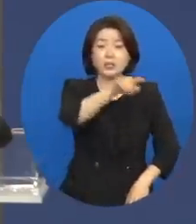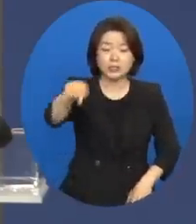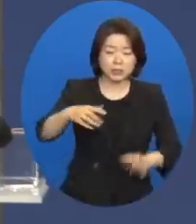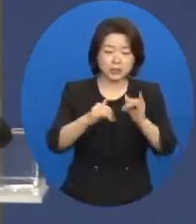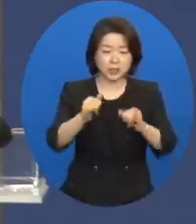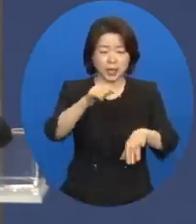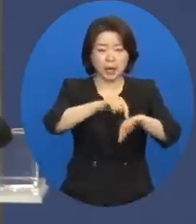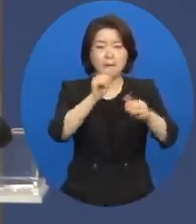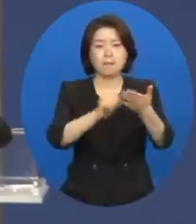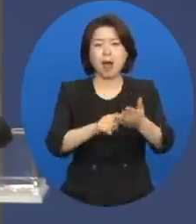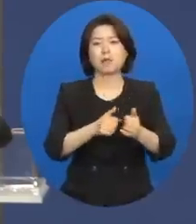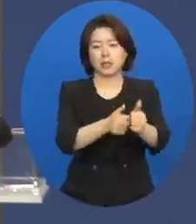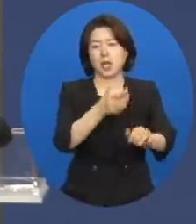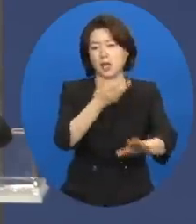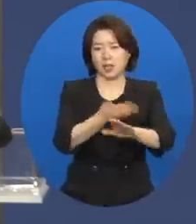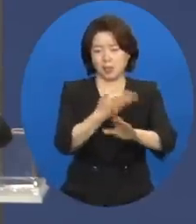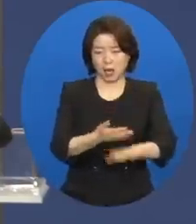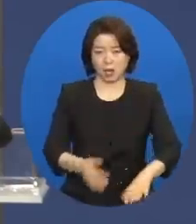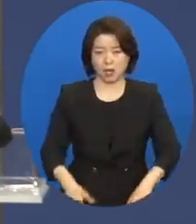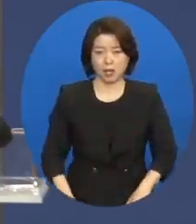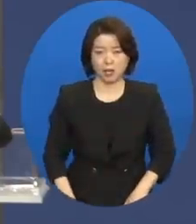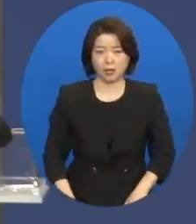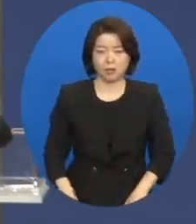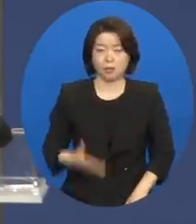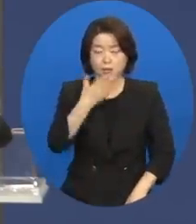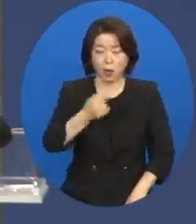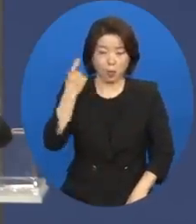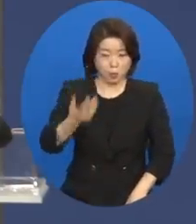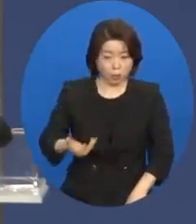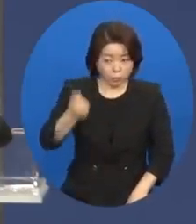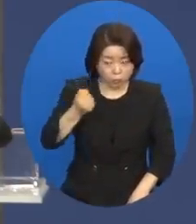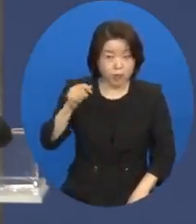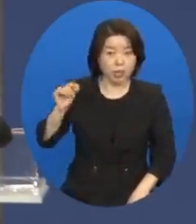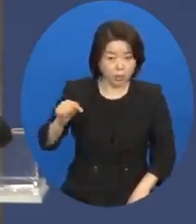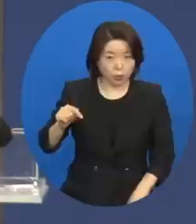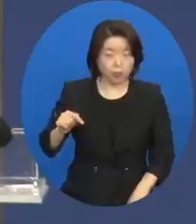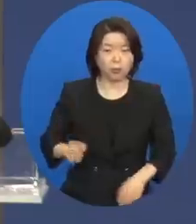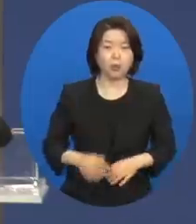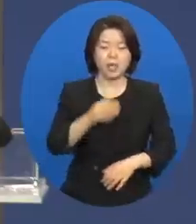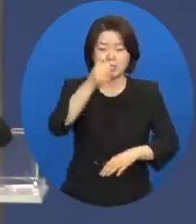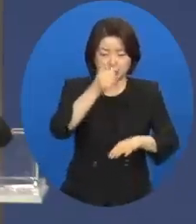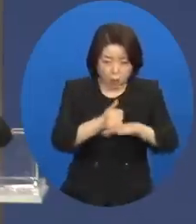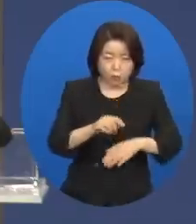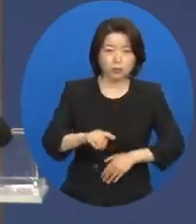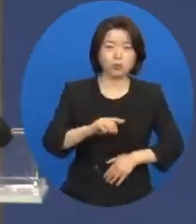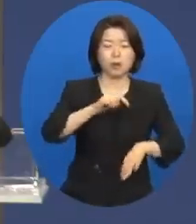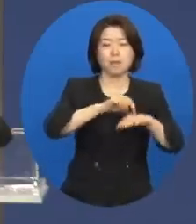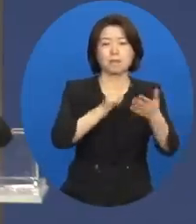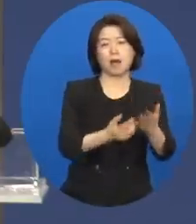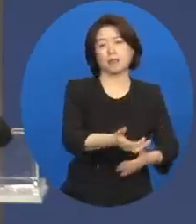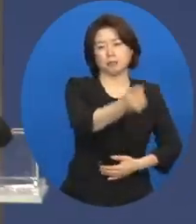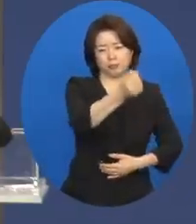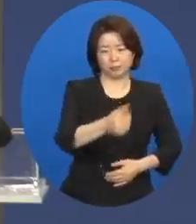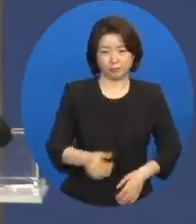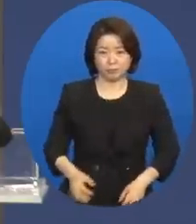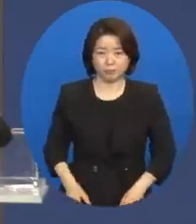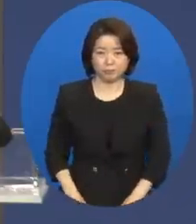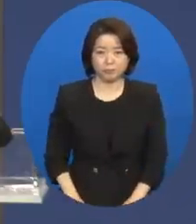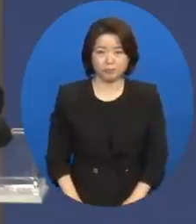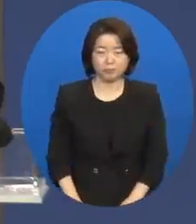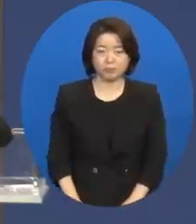마음에 달렸다는 거예요. 그러니까 복음을 누리고 못 누리는 것도 결국 마음에 달렸다 이런 말씀입니다.